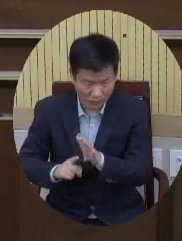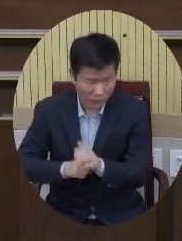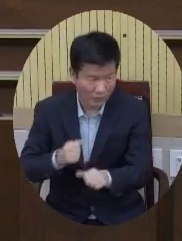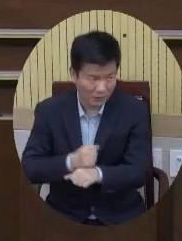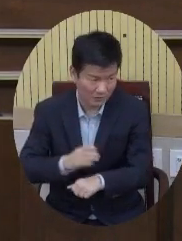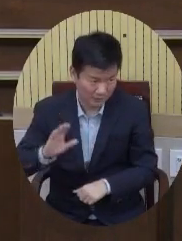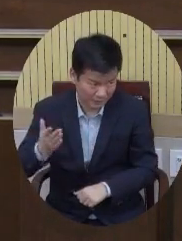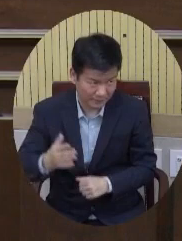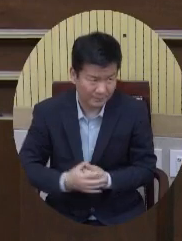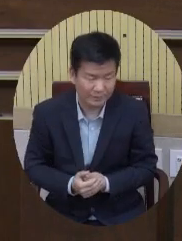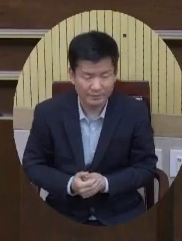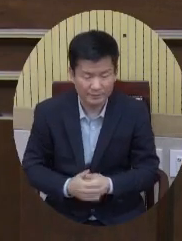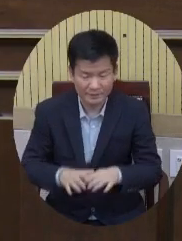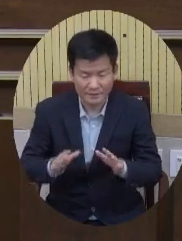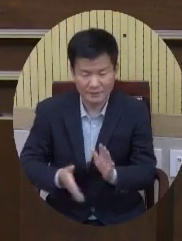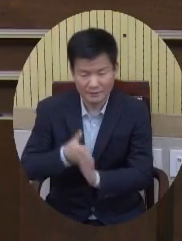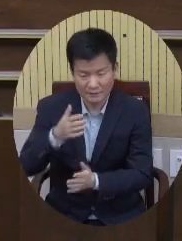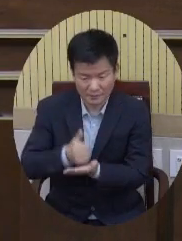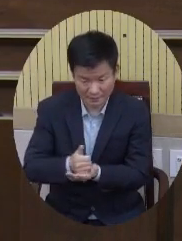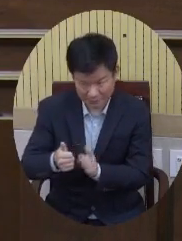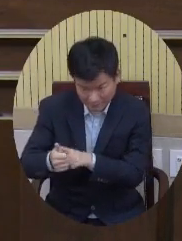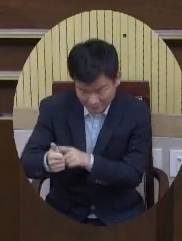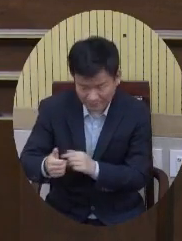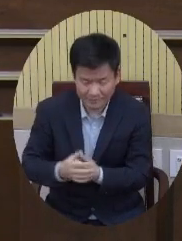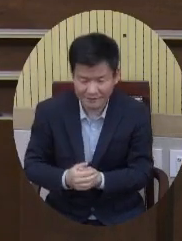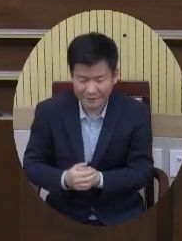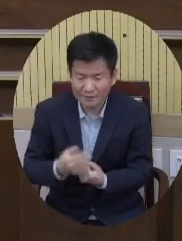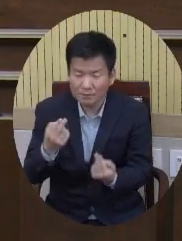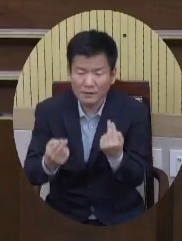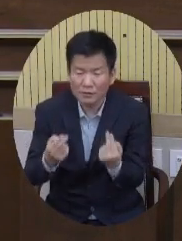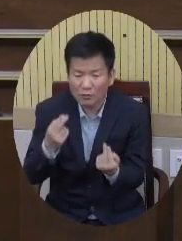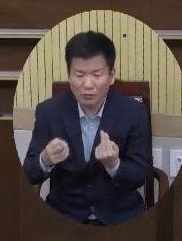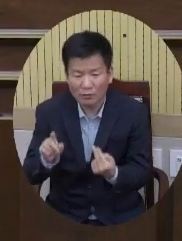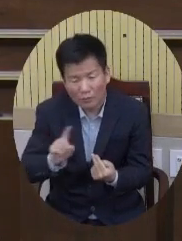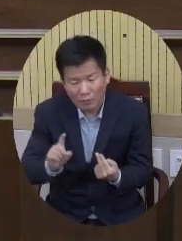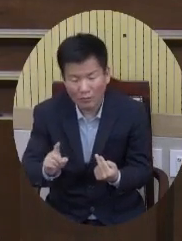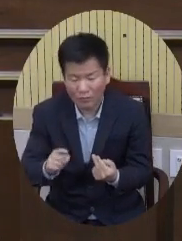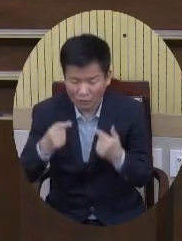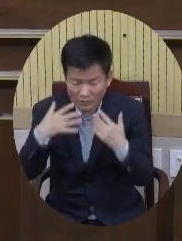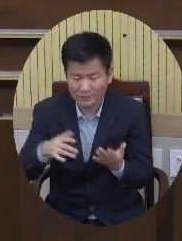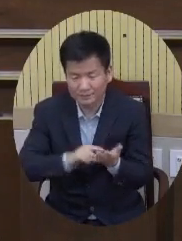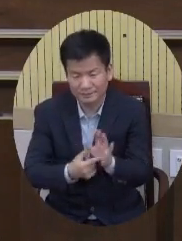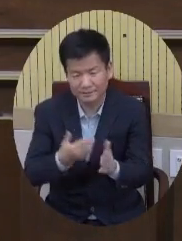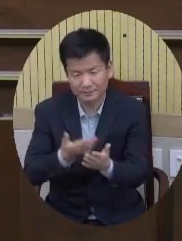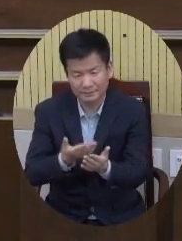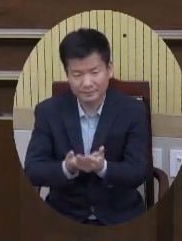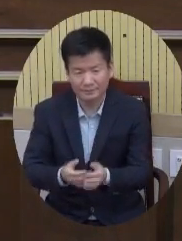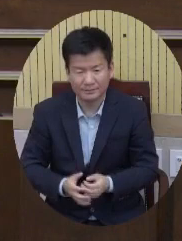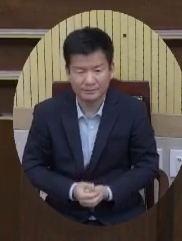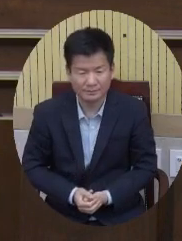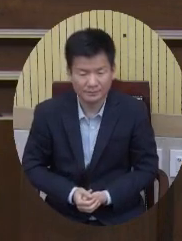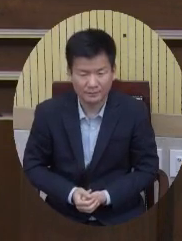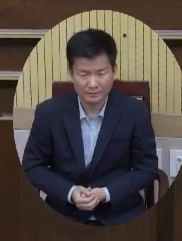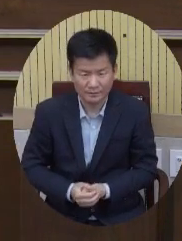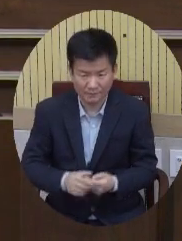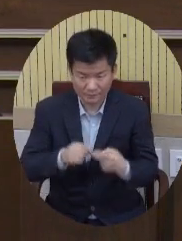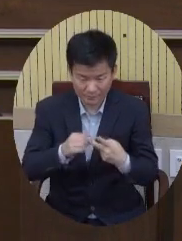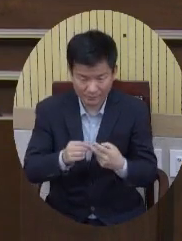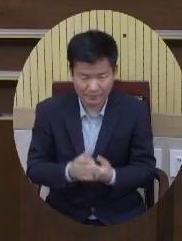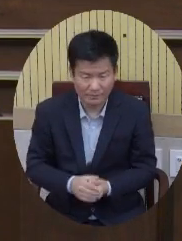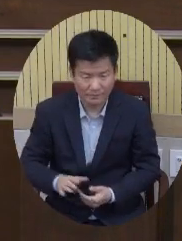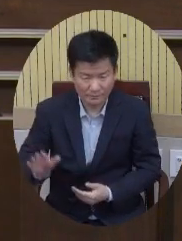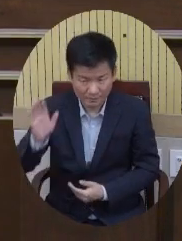명분이 되었으므로 이범석 시장께서는 비교 근거를 명확히 밝혀 주십시오 두 번째